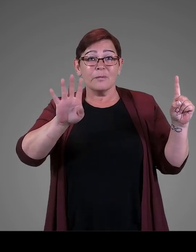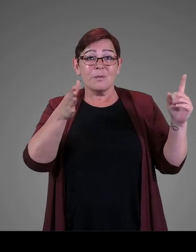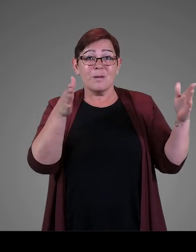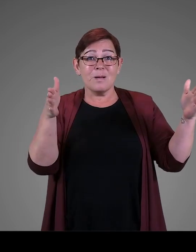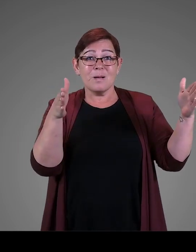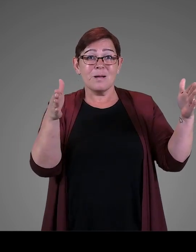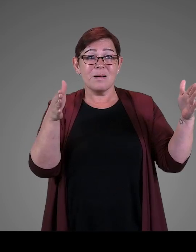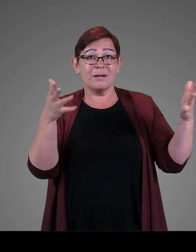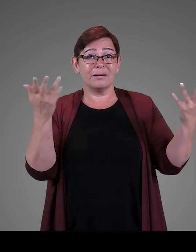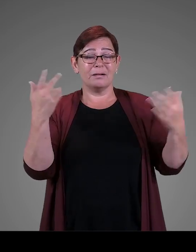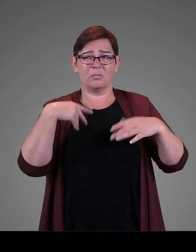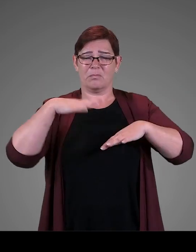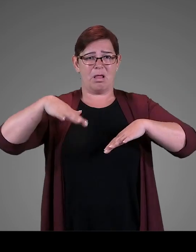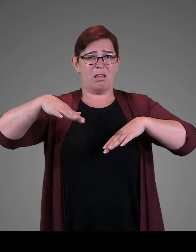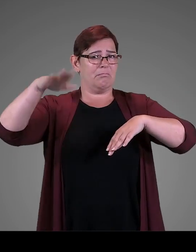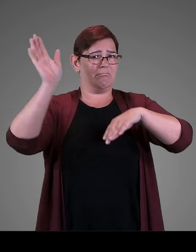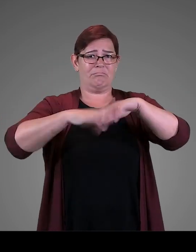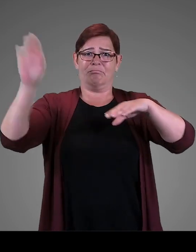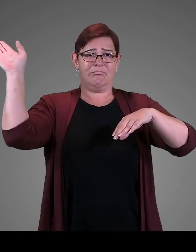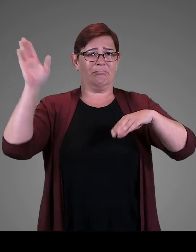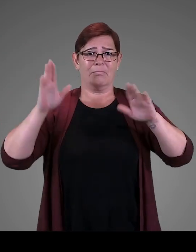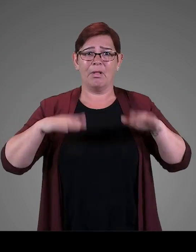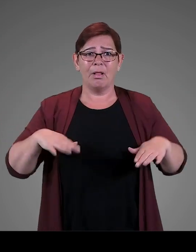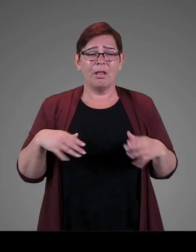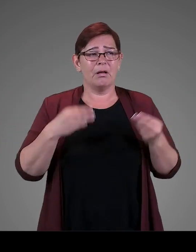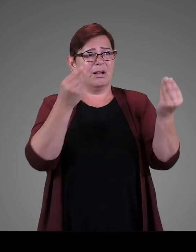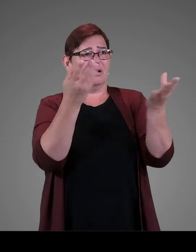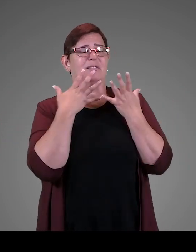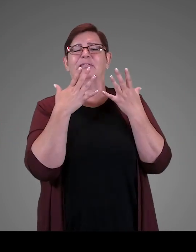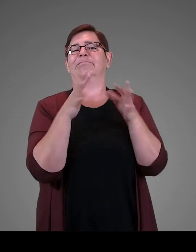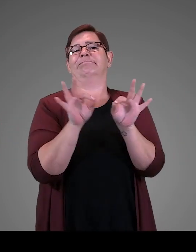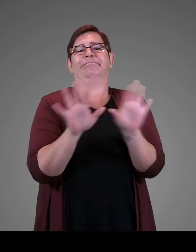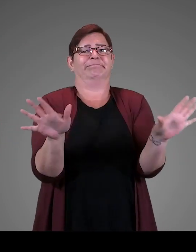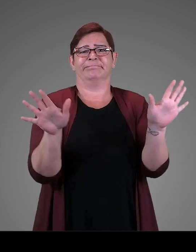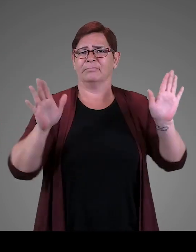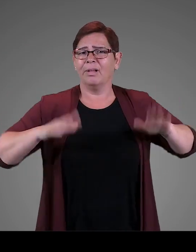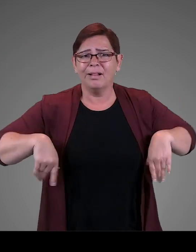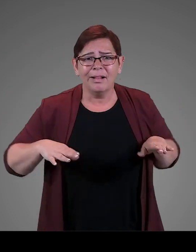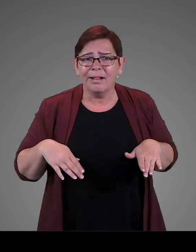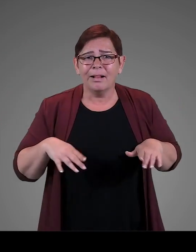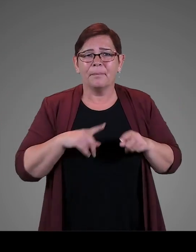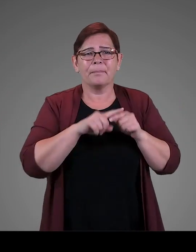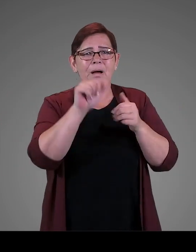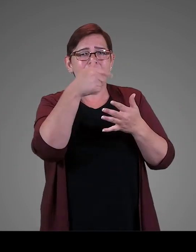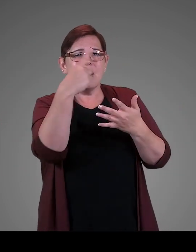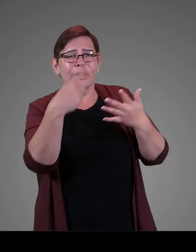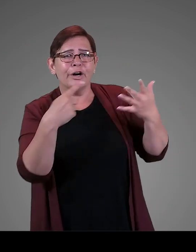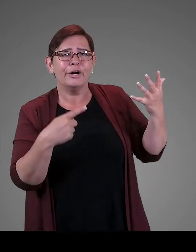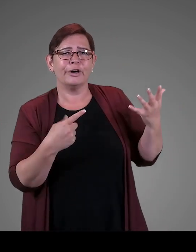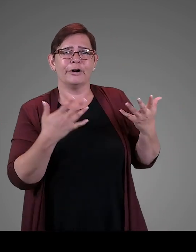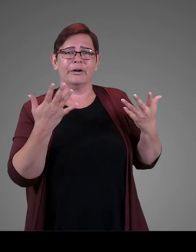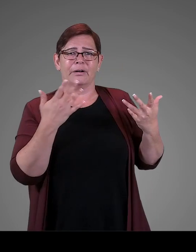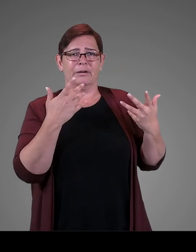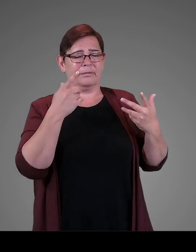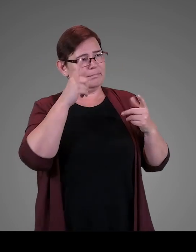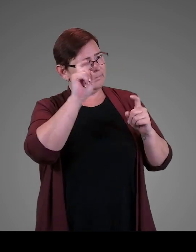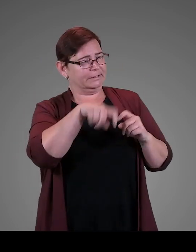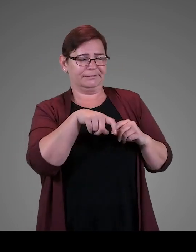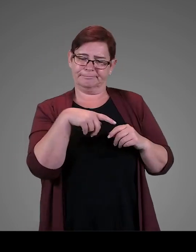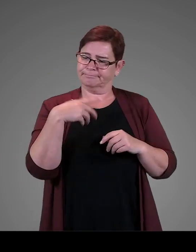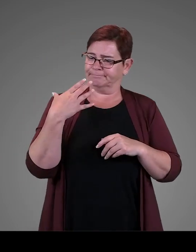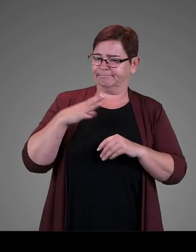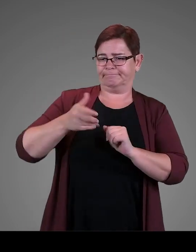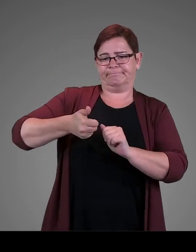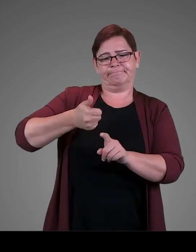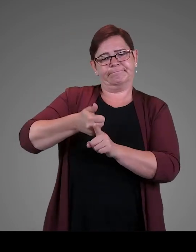2023-24, non, on n'a pas été tapé sur les doigts, on n'a pas dit c'est inutile, mais pour d'autres choses qui